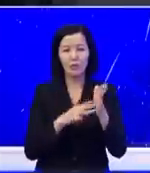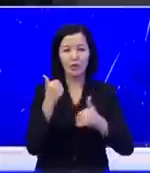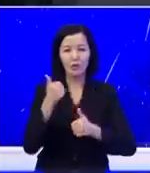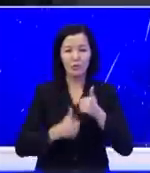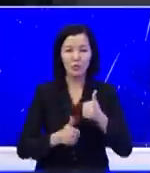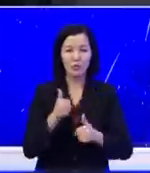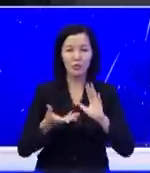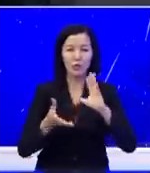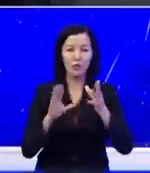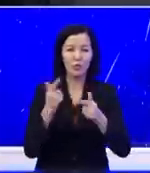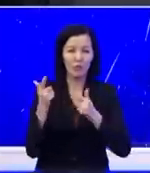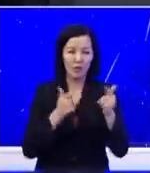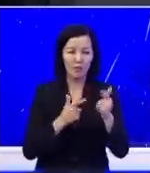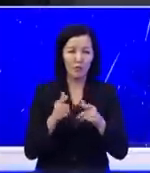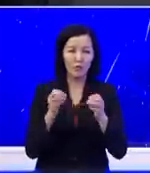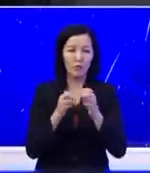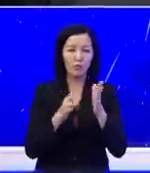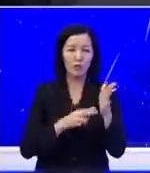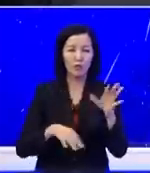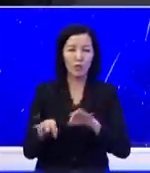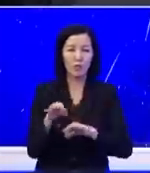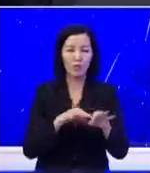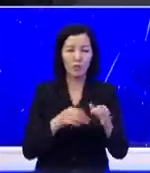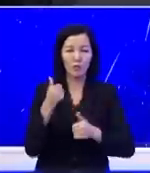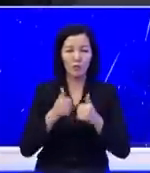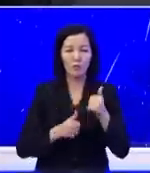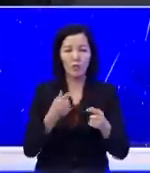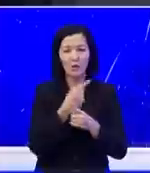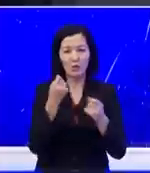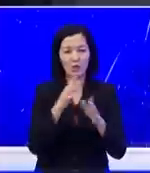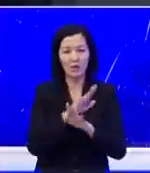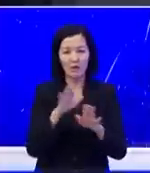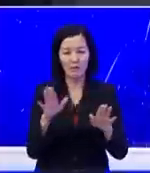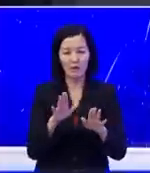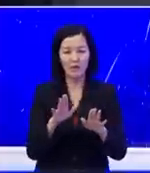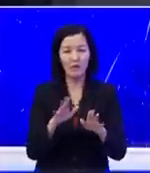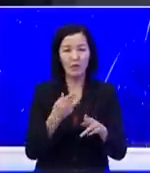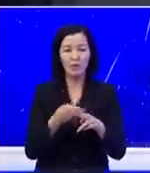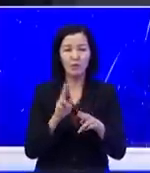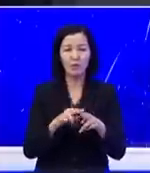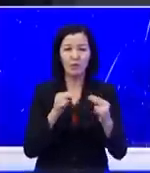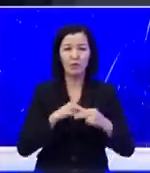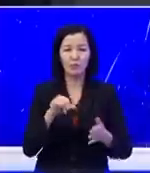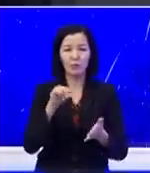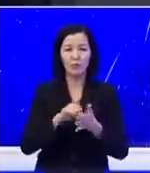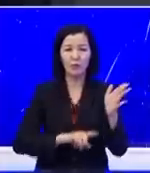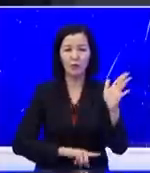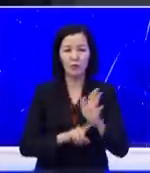қазір итогы шығады, 17 ғана конкурс жарияланбаған. Сондықтан уже жұмысқа тұрғызу